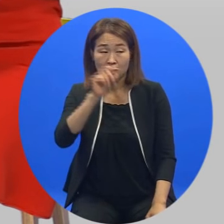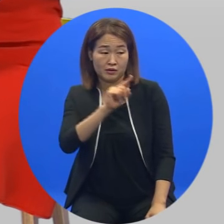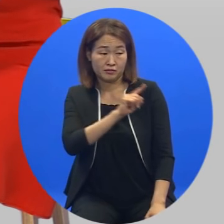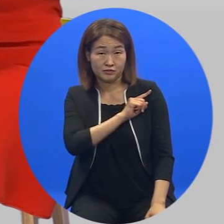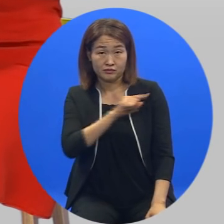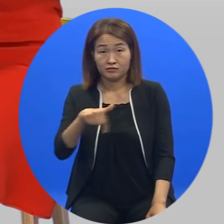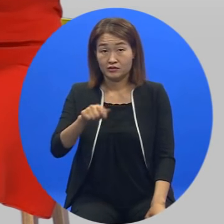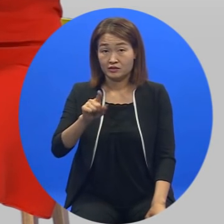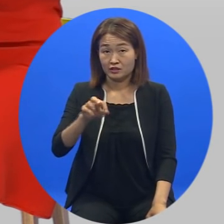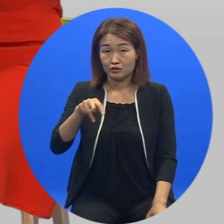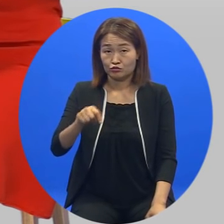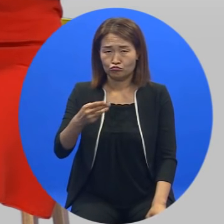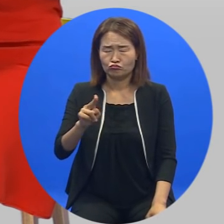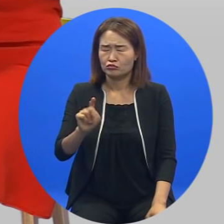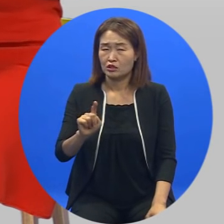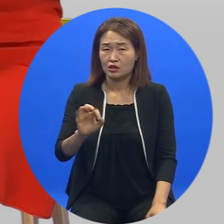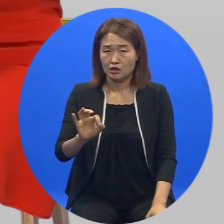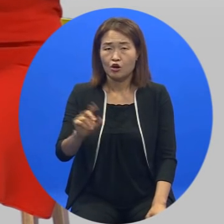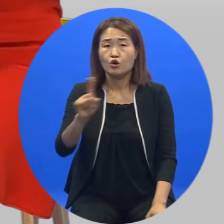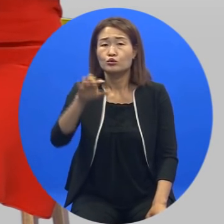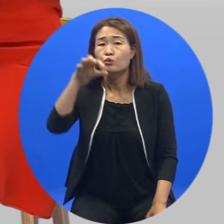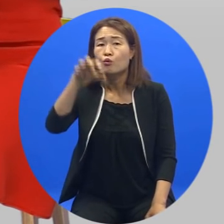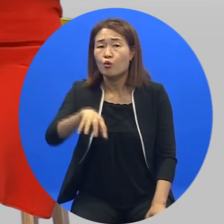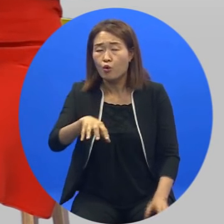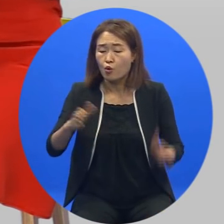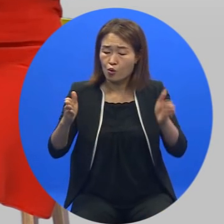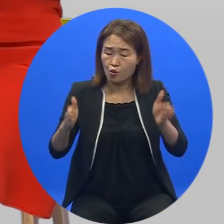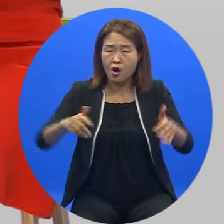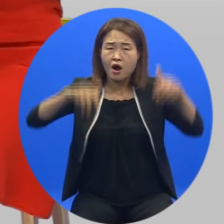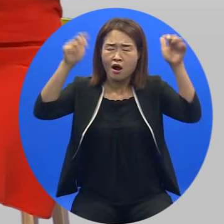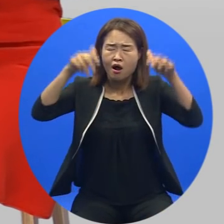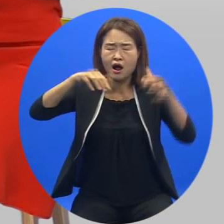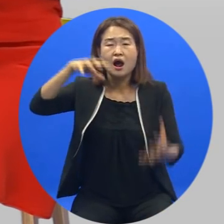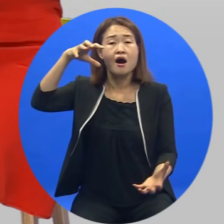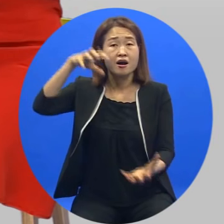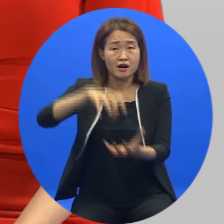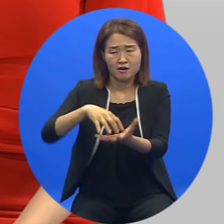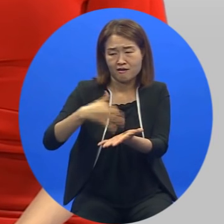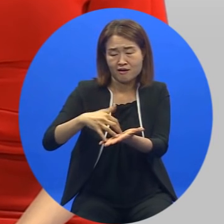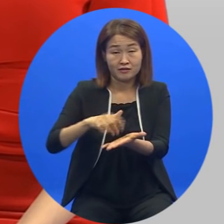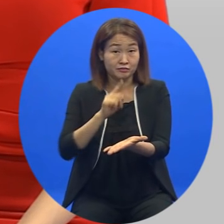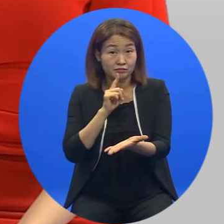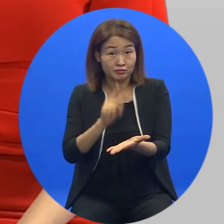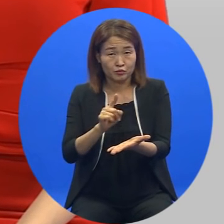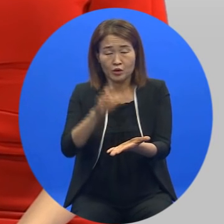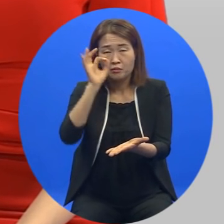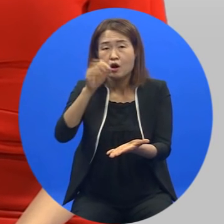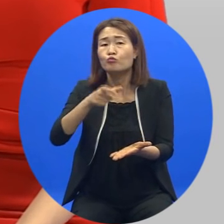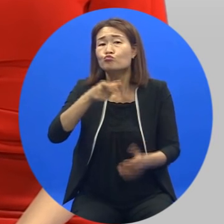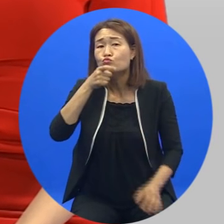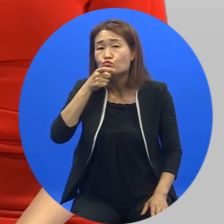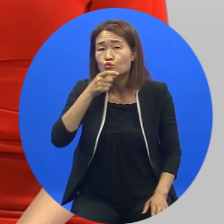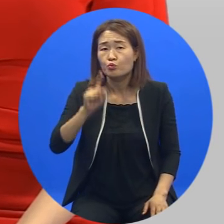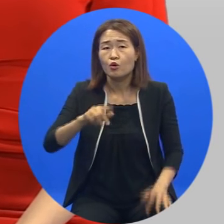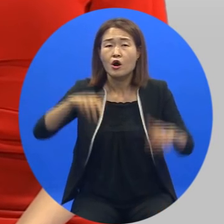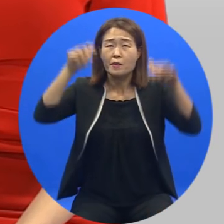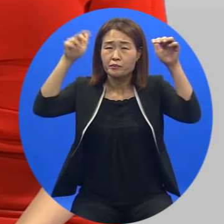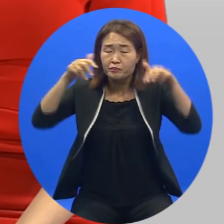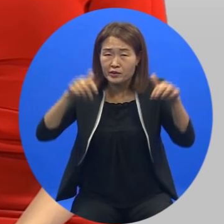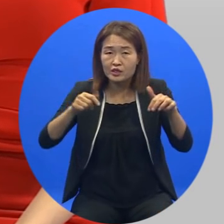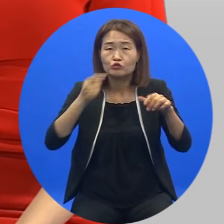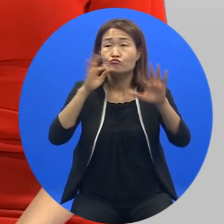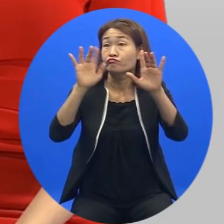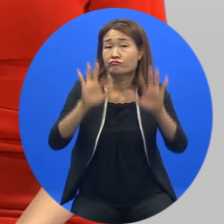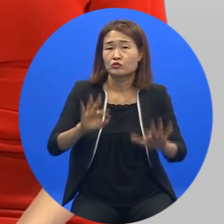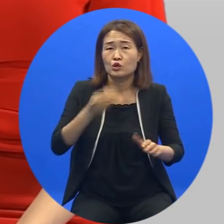먼저 강수량은 어떤 지역에 일정 기간 동안 내린 물의 총량입니다. 여기서 말하는 물에는 비, 눈,